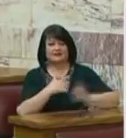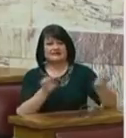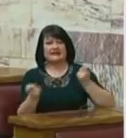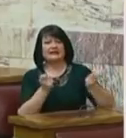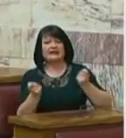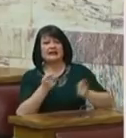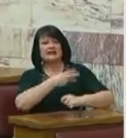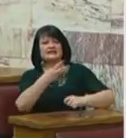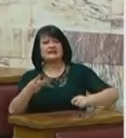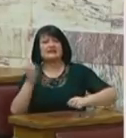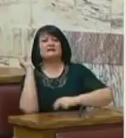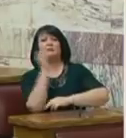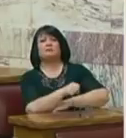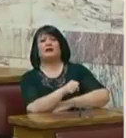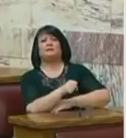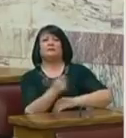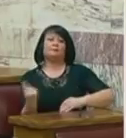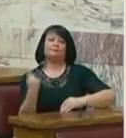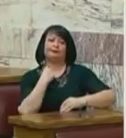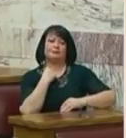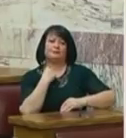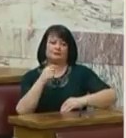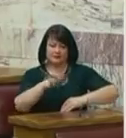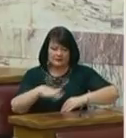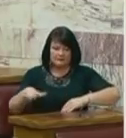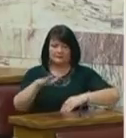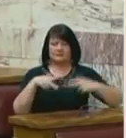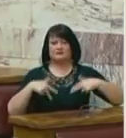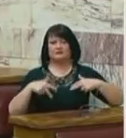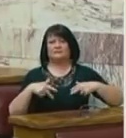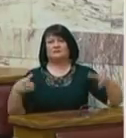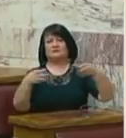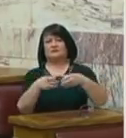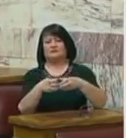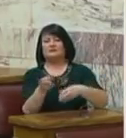ΣΥΡΙΖΑ και των κυβερνητικών του εταίρων επίσημων και αφανών.